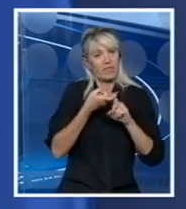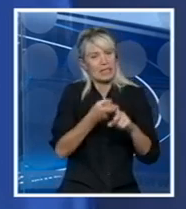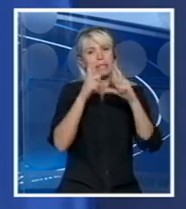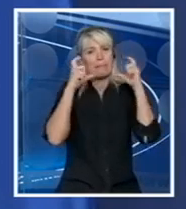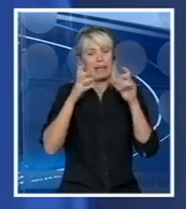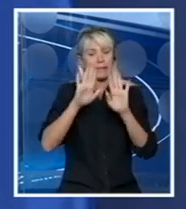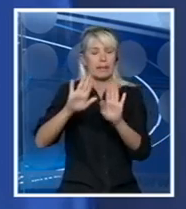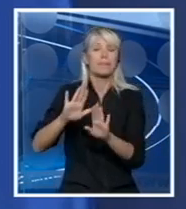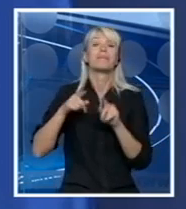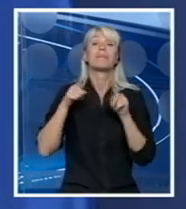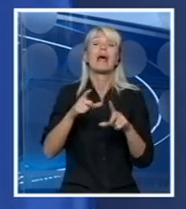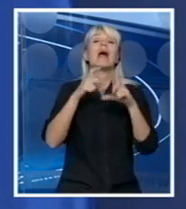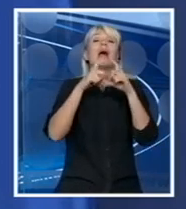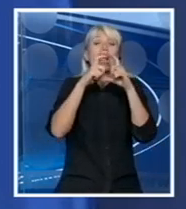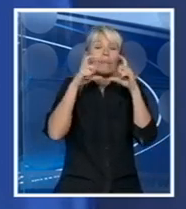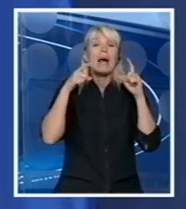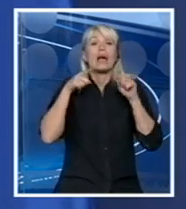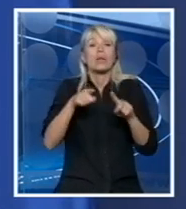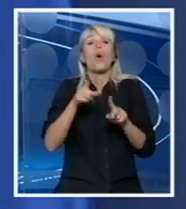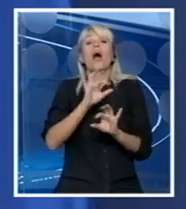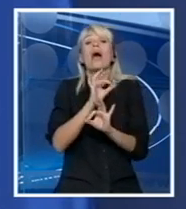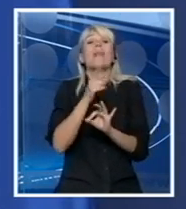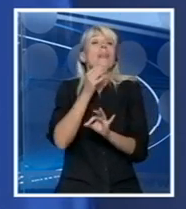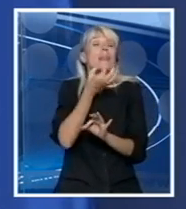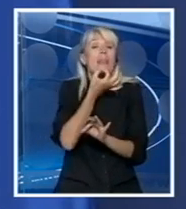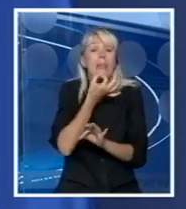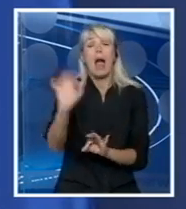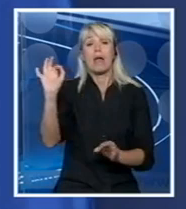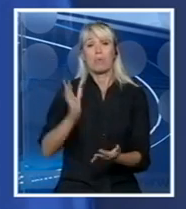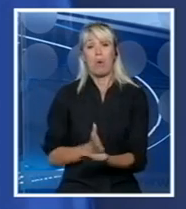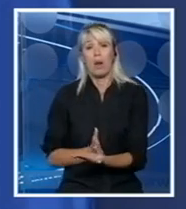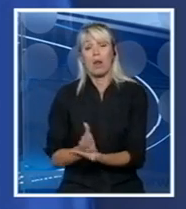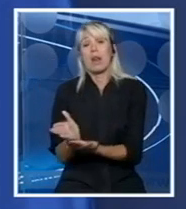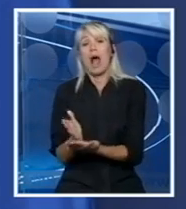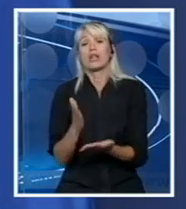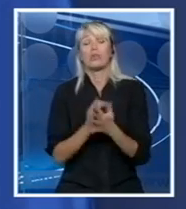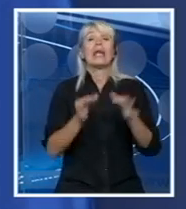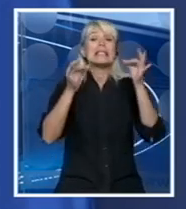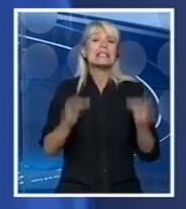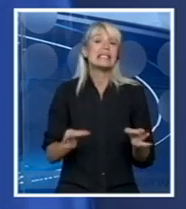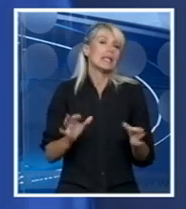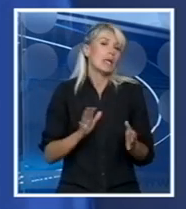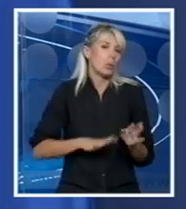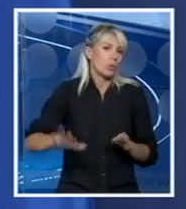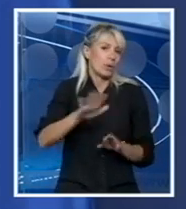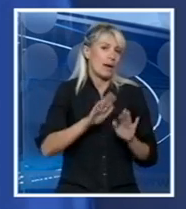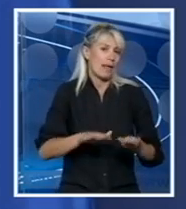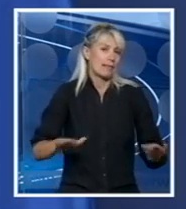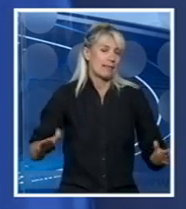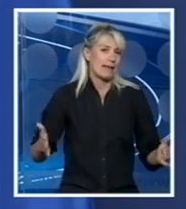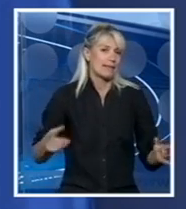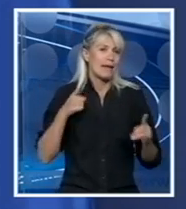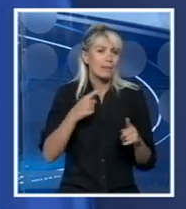Dakle, to je neki ideal koji treba da se obezbedi. Ideal